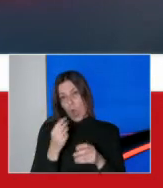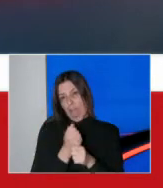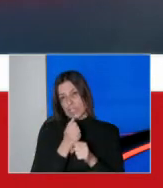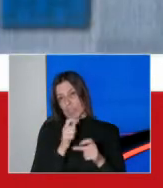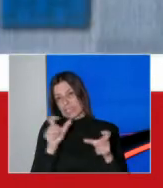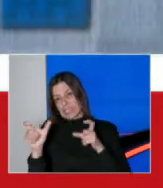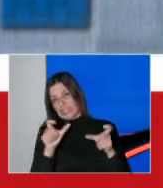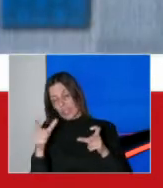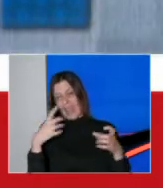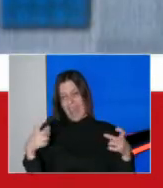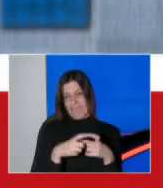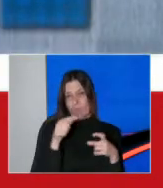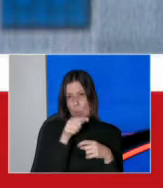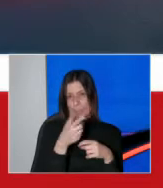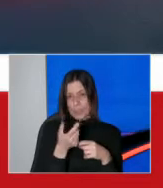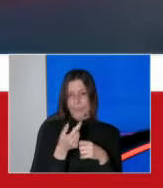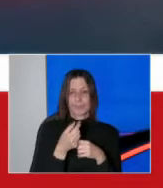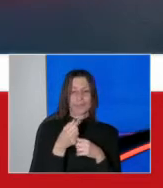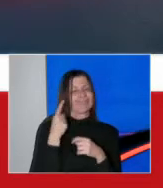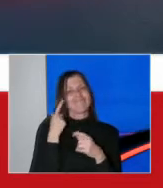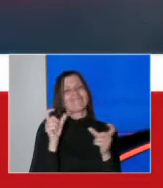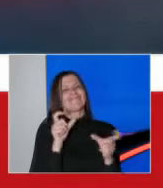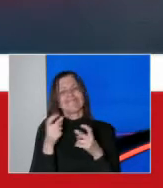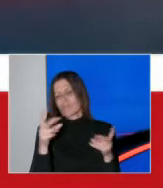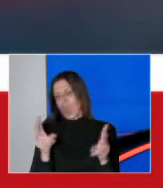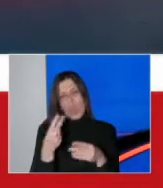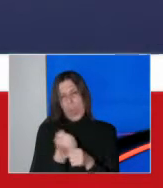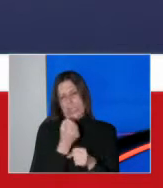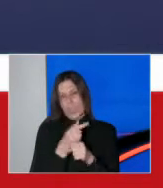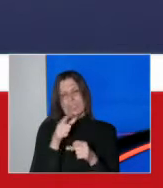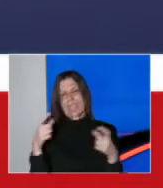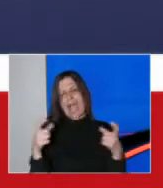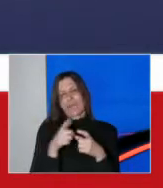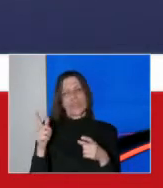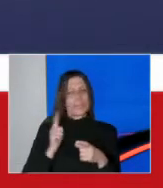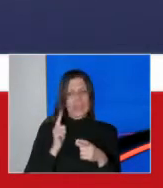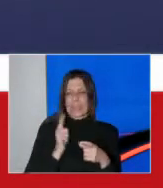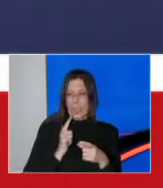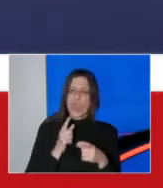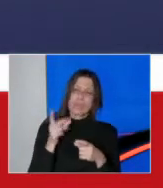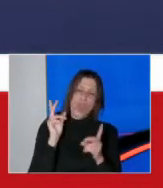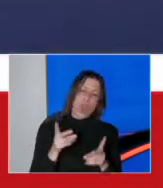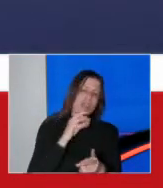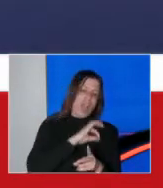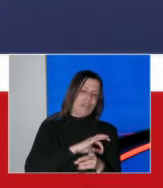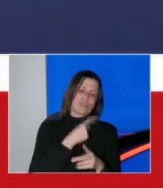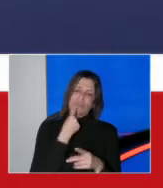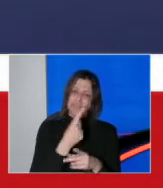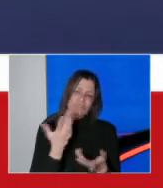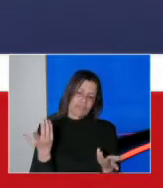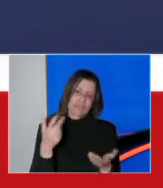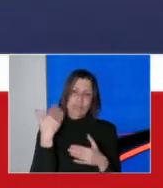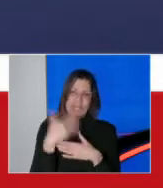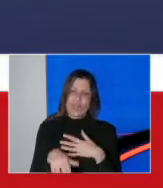סנקציות כלפי החברות האלו? אז תשמע, סנקציות הוא לא יכול לנקוט. זה חברות פרטיות, ואני יכולות להרוויח כמה שהם ימצאו לנכון,